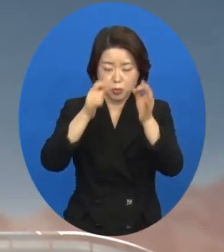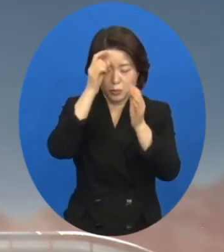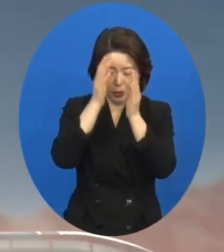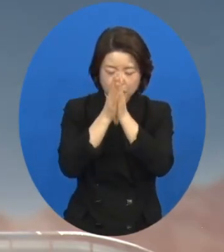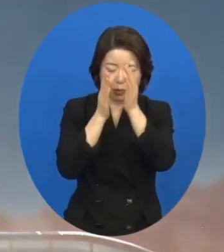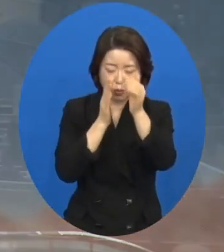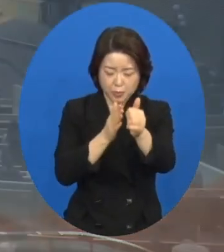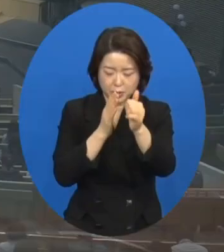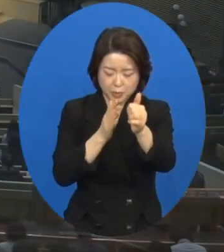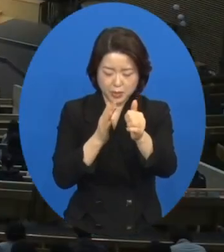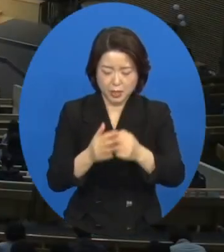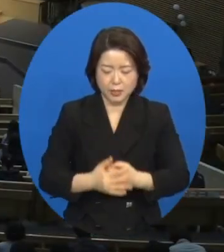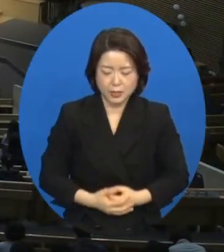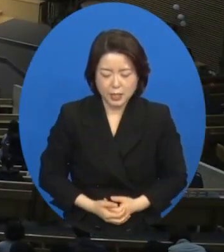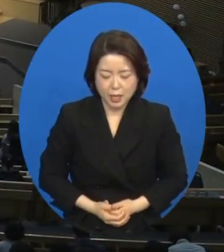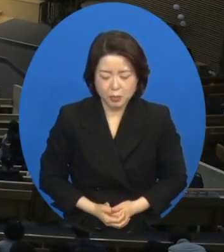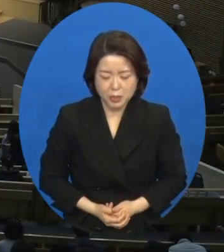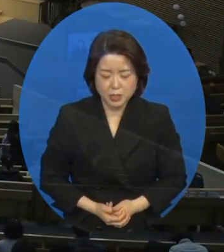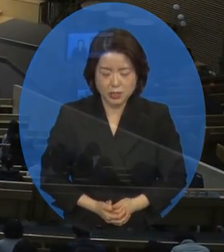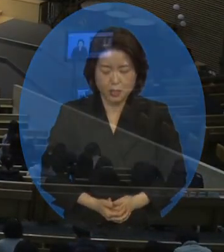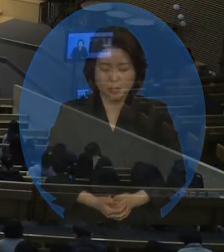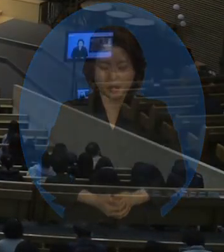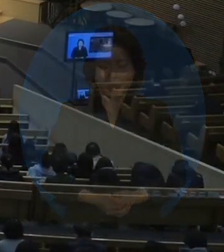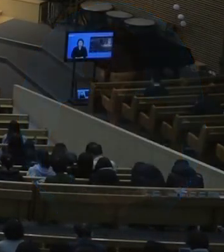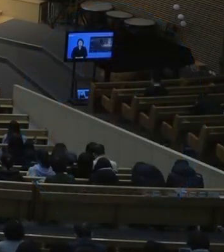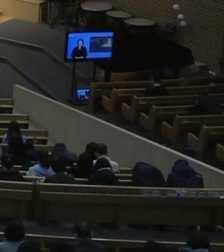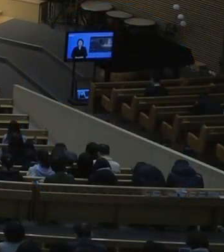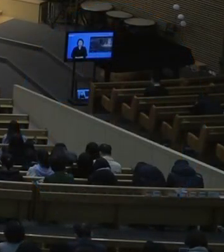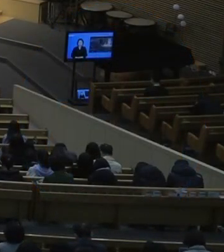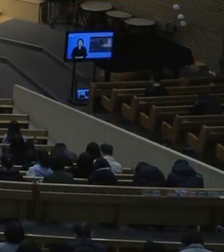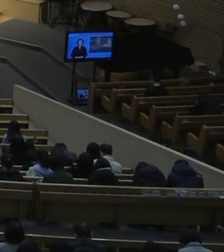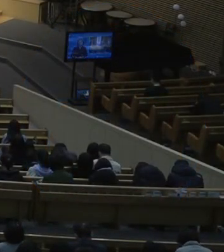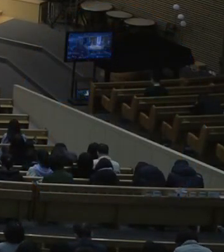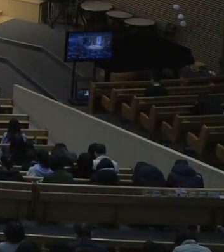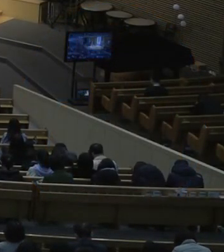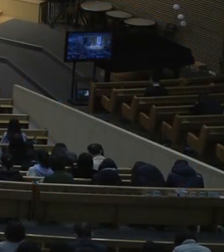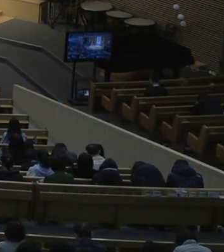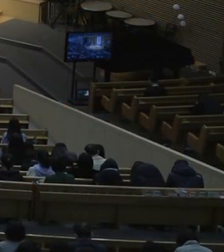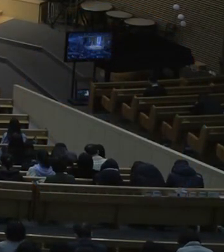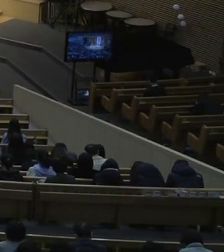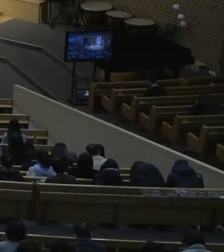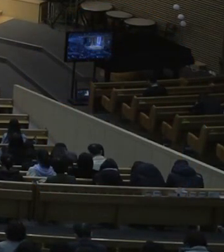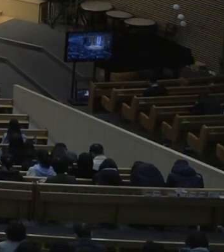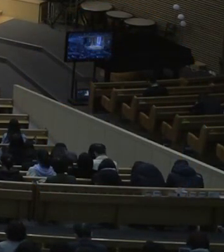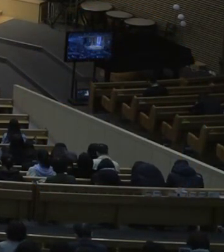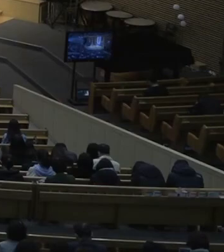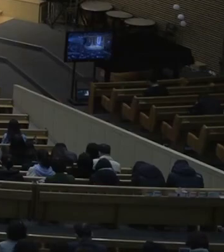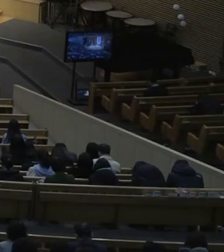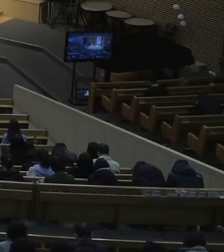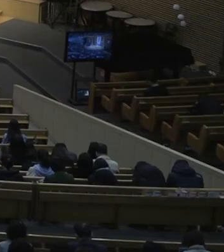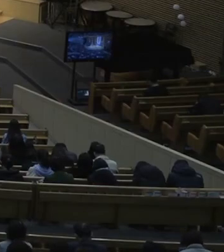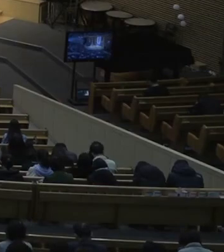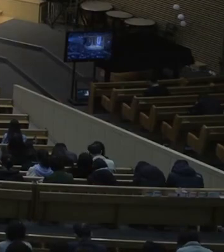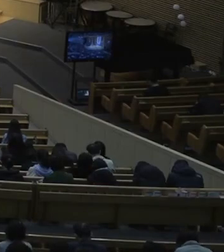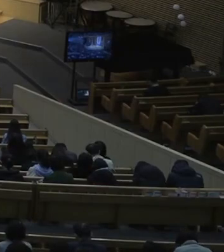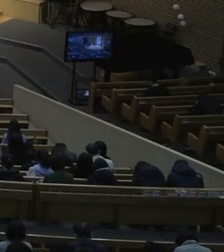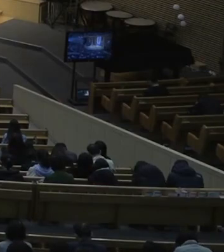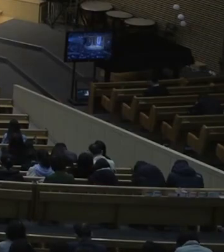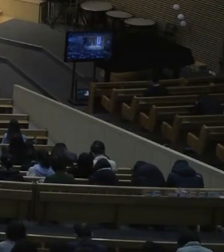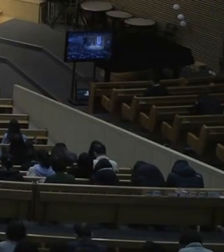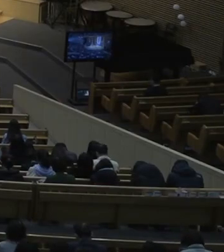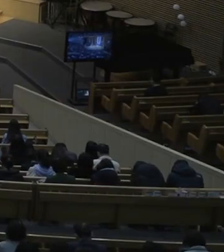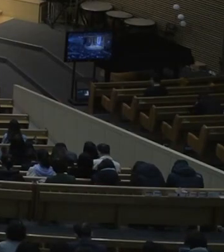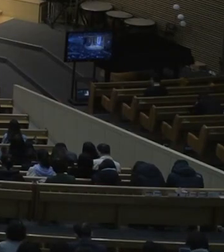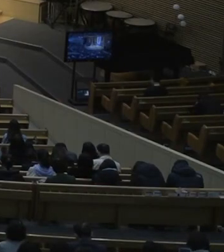기도하겠습니다. 하나님 감사합니다. 우리 하나님 이 시간에 주 예수 그리스도의 보혈과 십자가의 의사에서 기도합니다. 하나님 우리